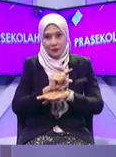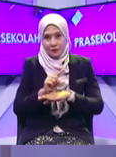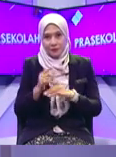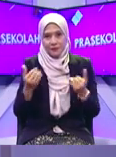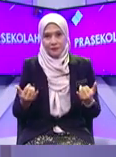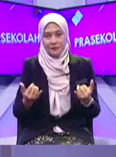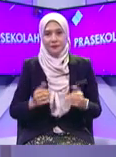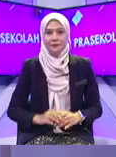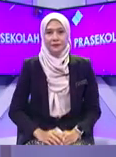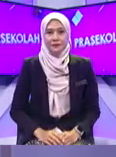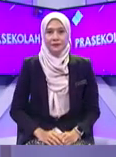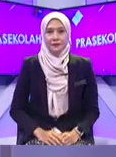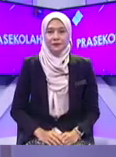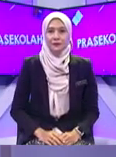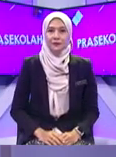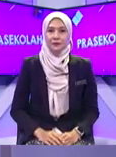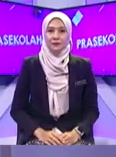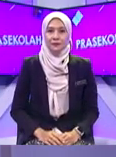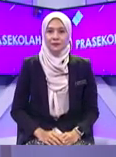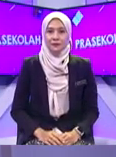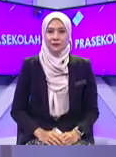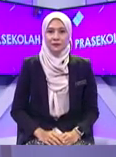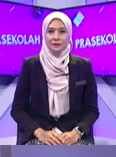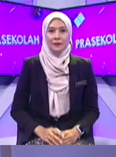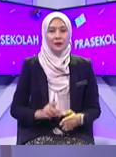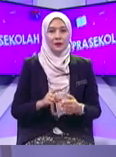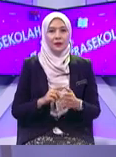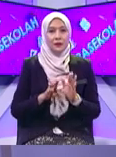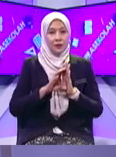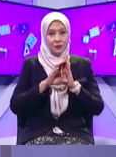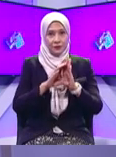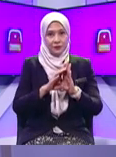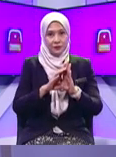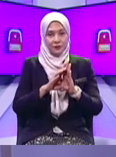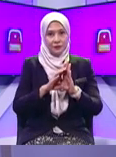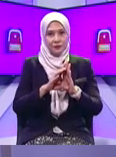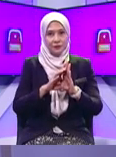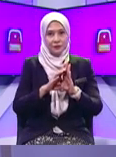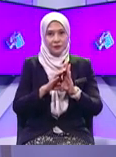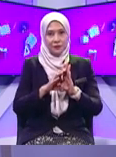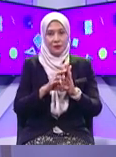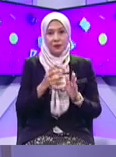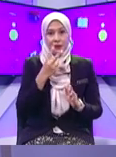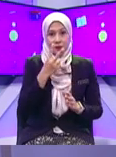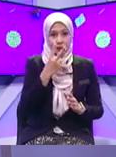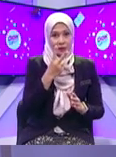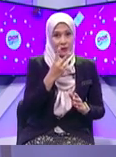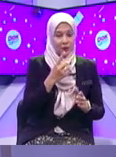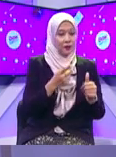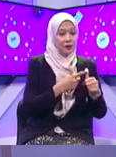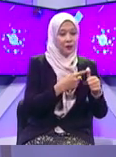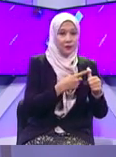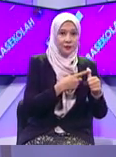Oke jadi apa yang kita akan buat ya lah contohnya tengok pada kumpulan tersebut Oke